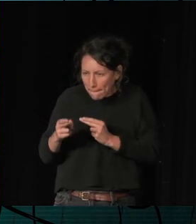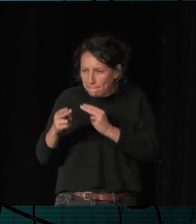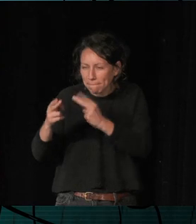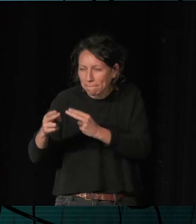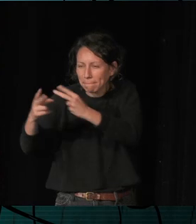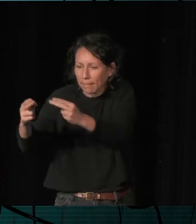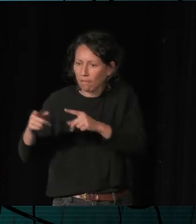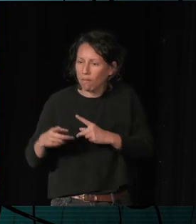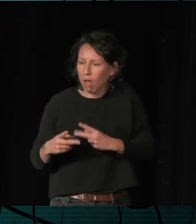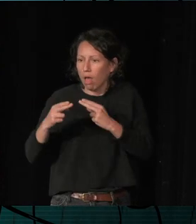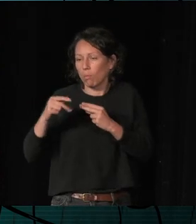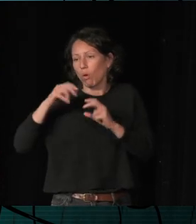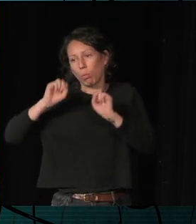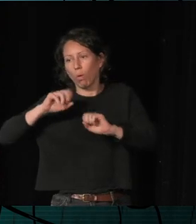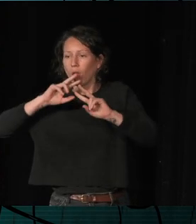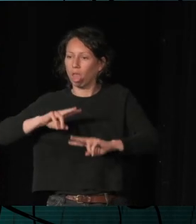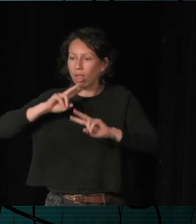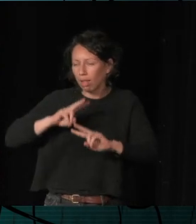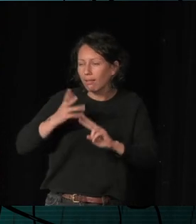Je crois que c'était le directeur créatif